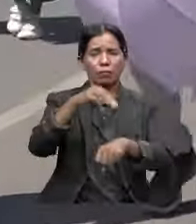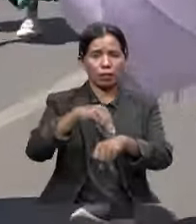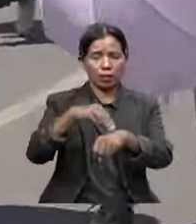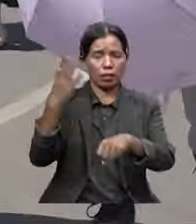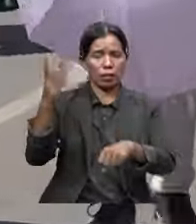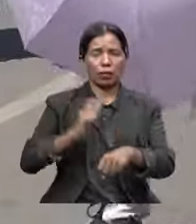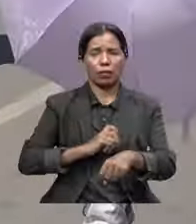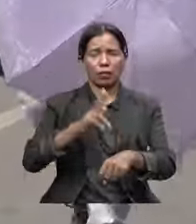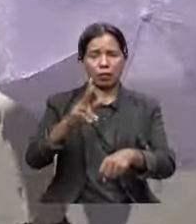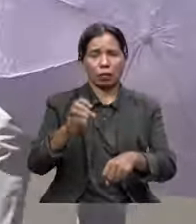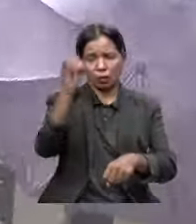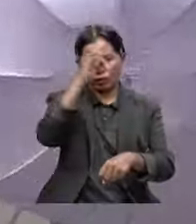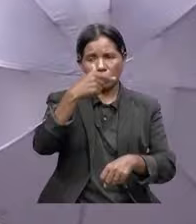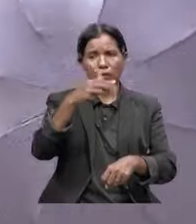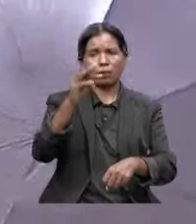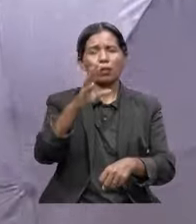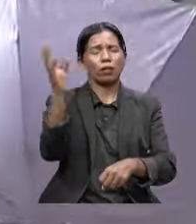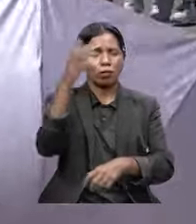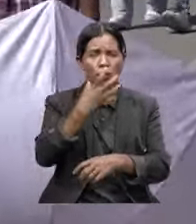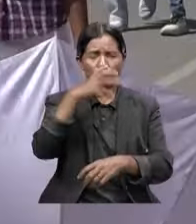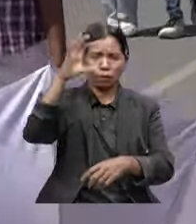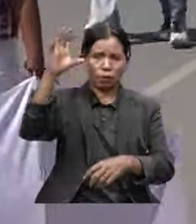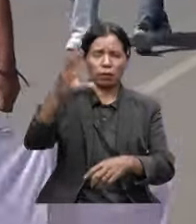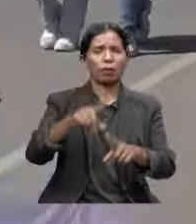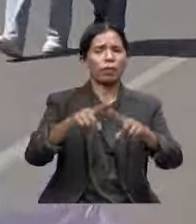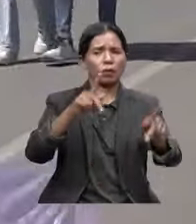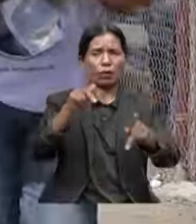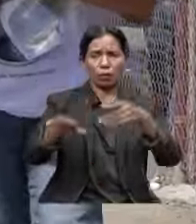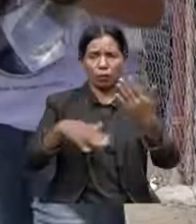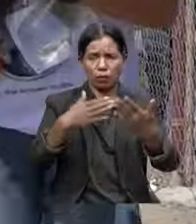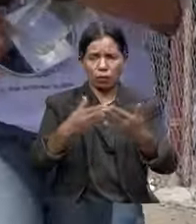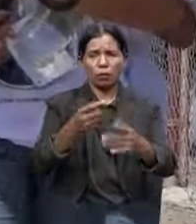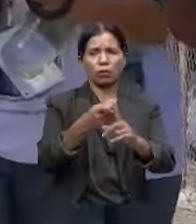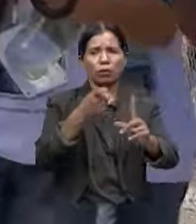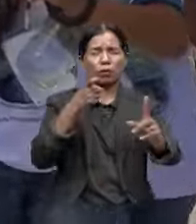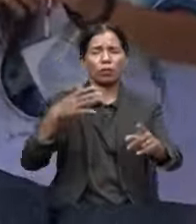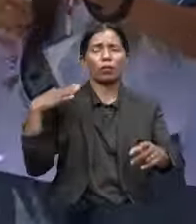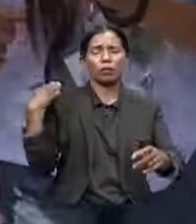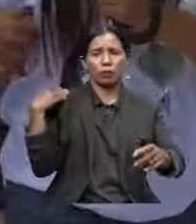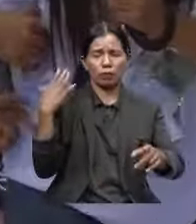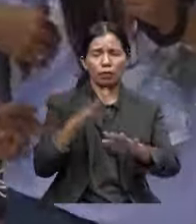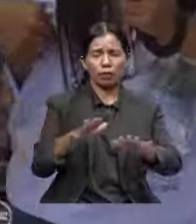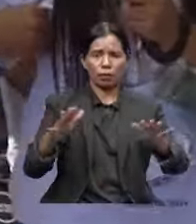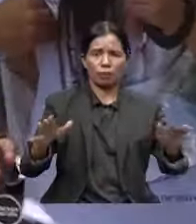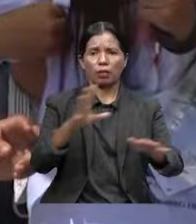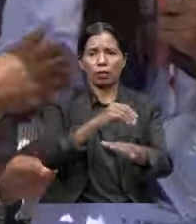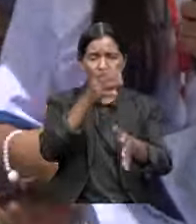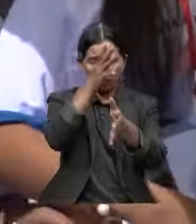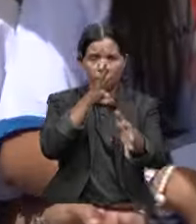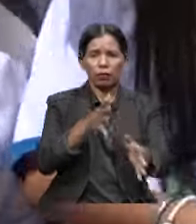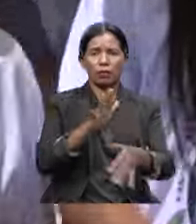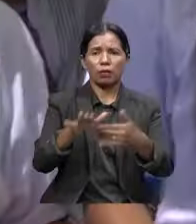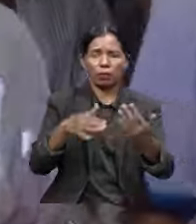lorok raik. Tulap sora saun jemeni maske lorong manas makas maibe peregrino sira kompost husi joven feto no mane feri katuas